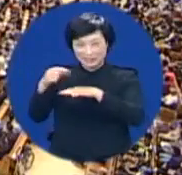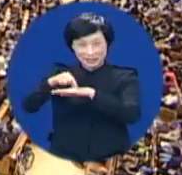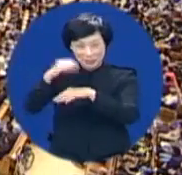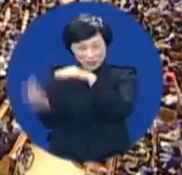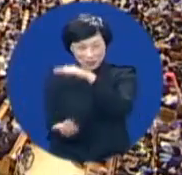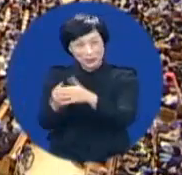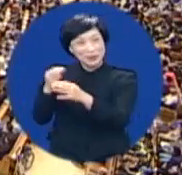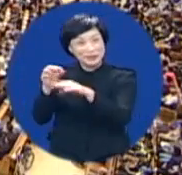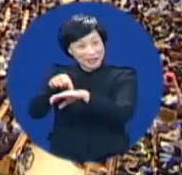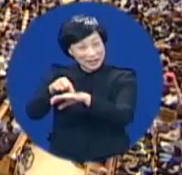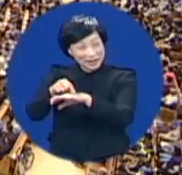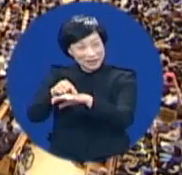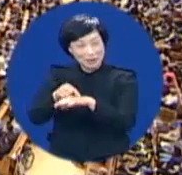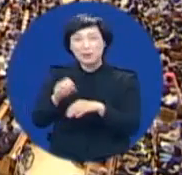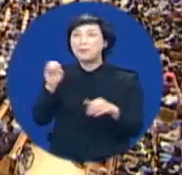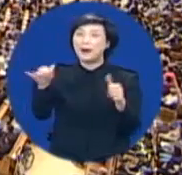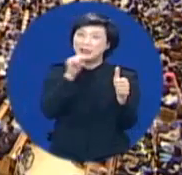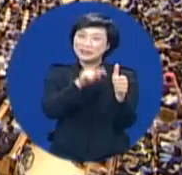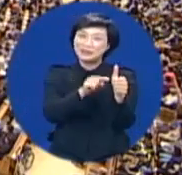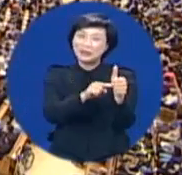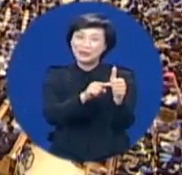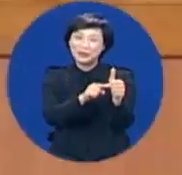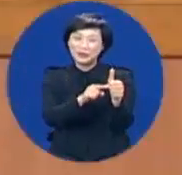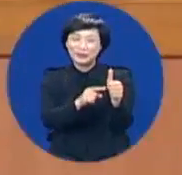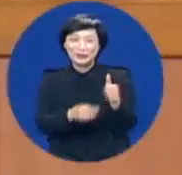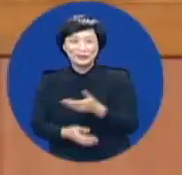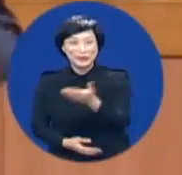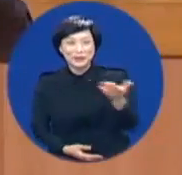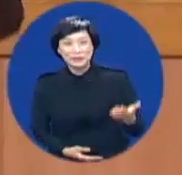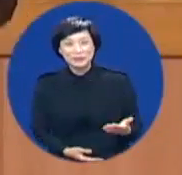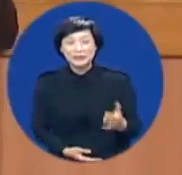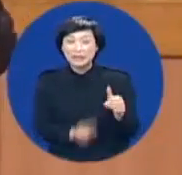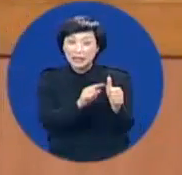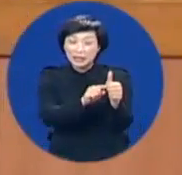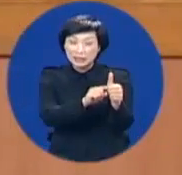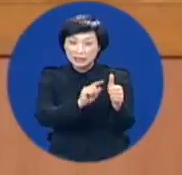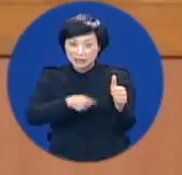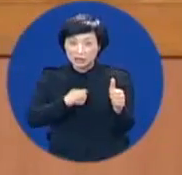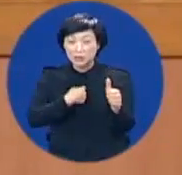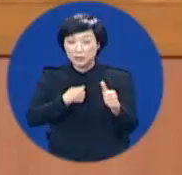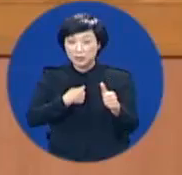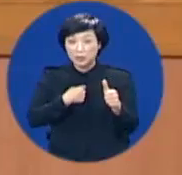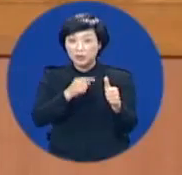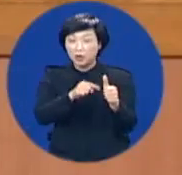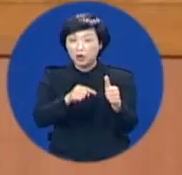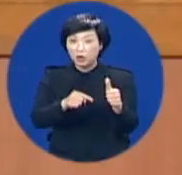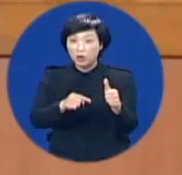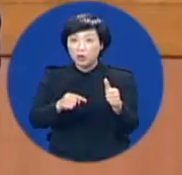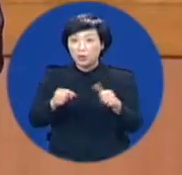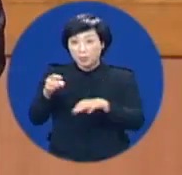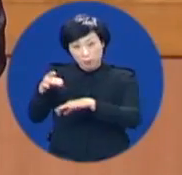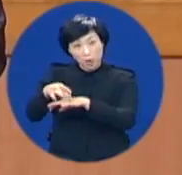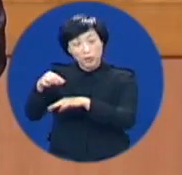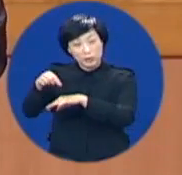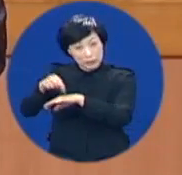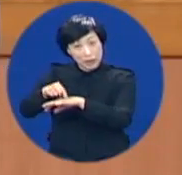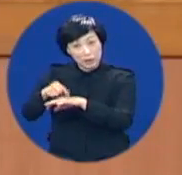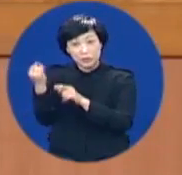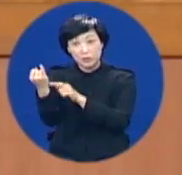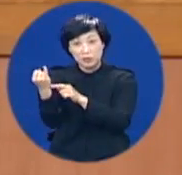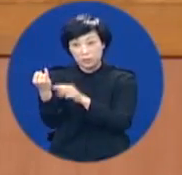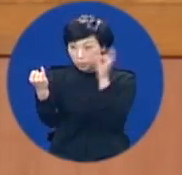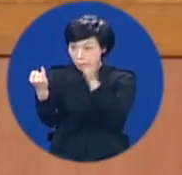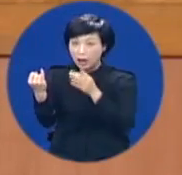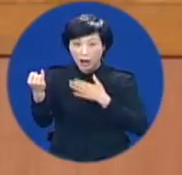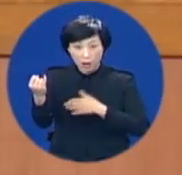자기 뼈 중에 뼈요 살 중에 살이다. 이게 자기 뼈와 자기 살이니 자기 거죠.